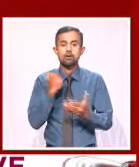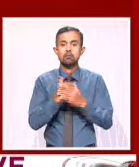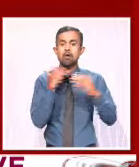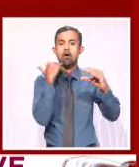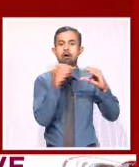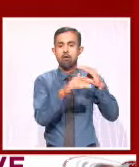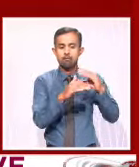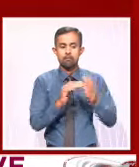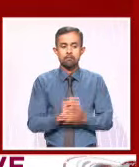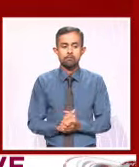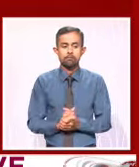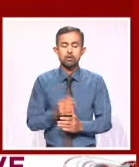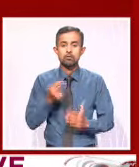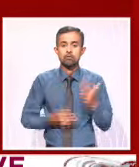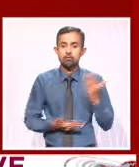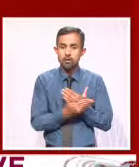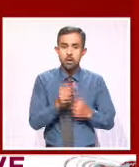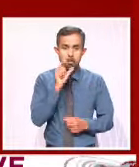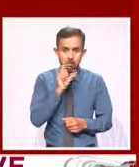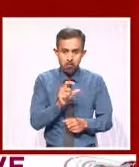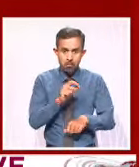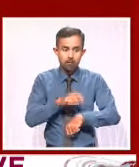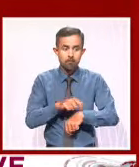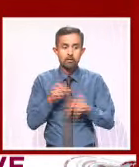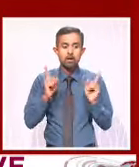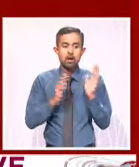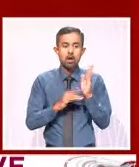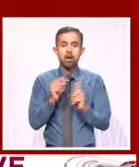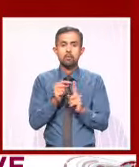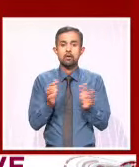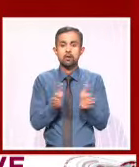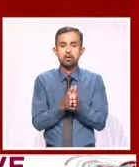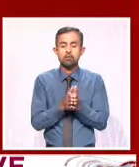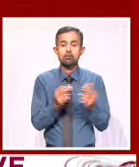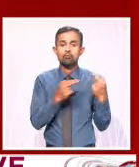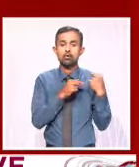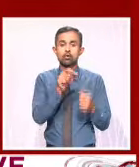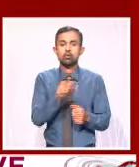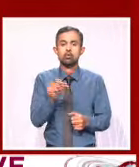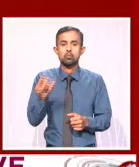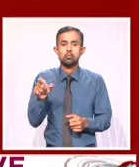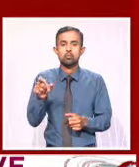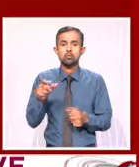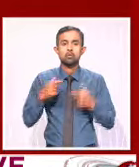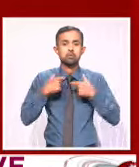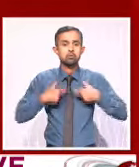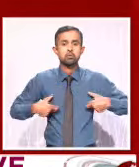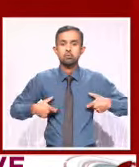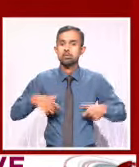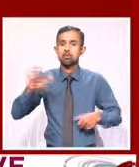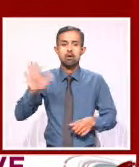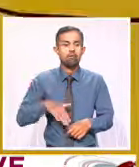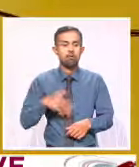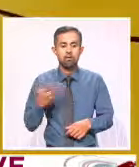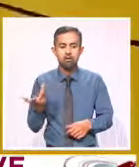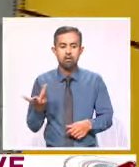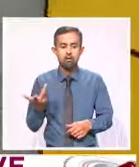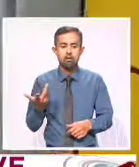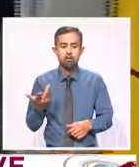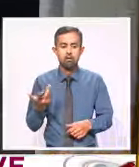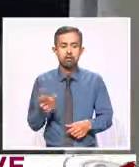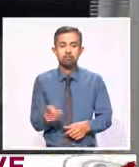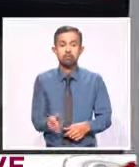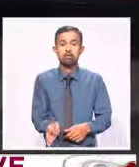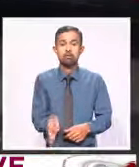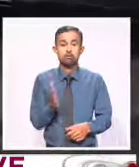නිකුත් කරනු ලැබුවා. මෙම පෙත්සම සලකා බැලූ අවස්ථාවේ ක්‍රීඩා අමාත්‍යවරයා ඇතුළු වගඋත්තරකරුවන් වෙනුවෙන් කිසිදු නීතිඥවරයෙකු පෙනී සිටියේ නැහැ. අතුරු